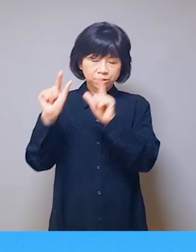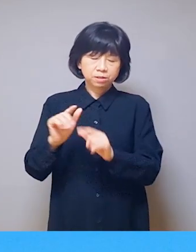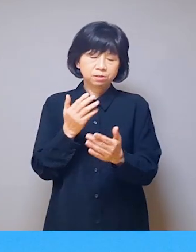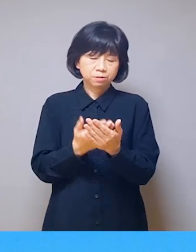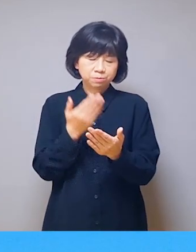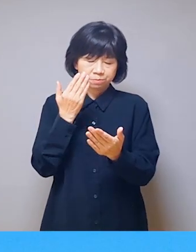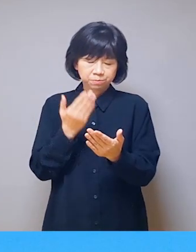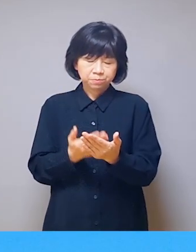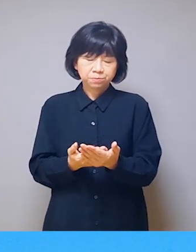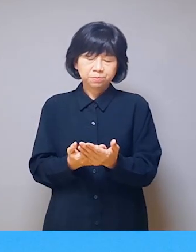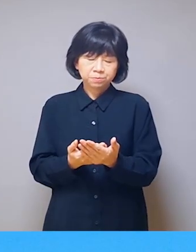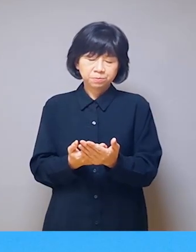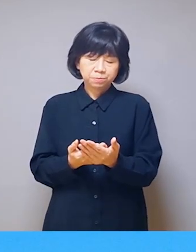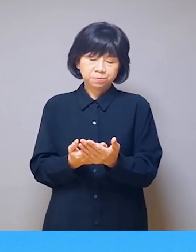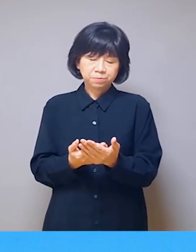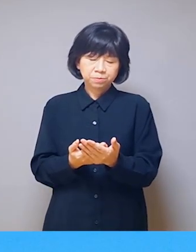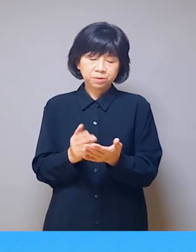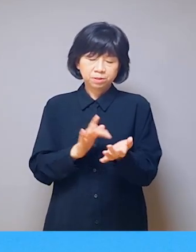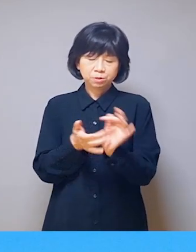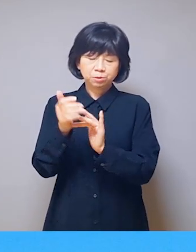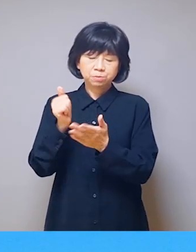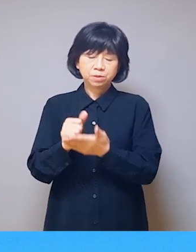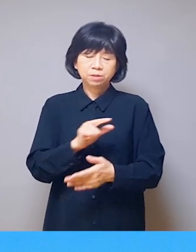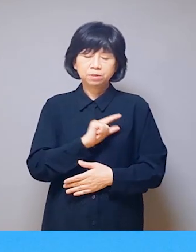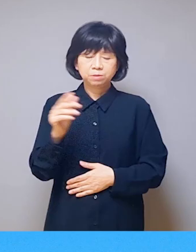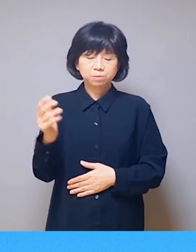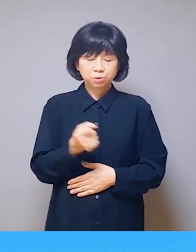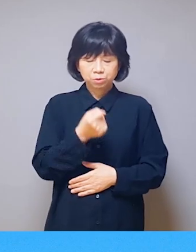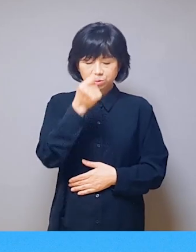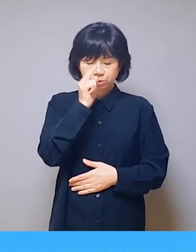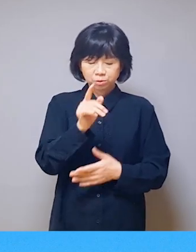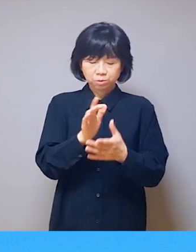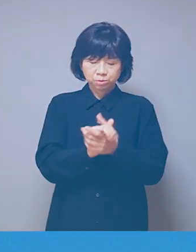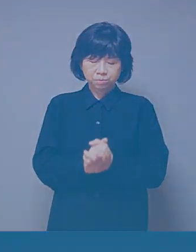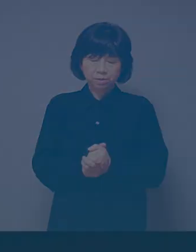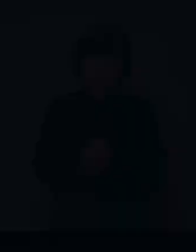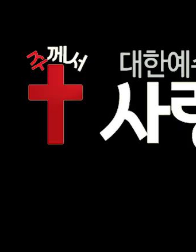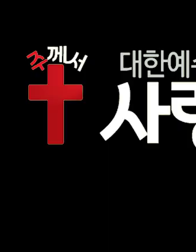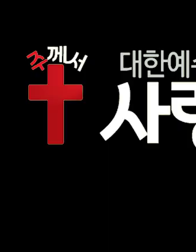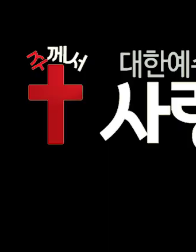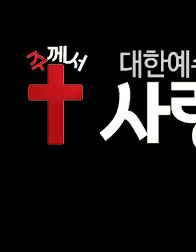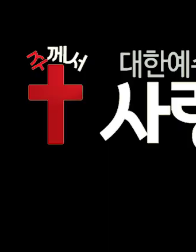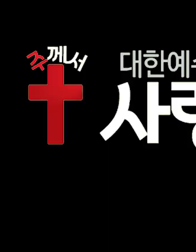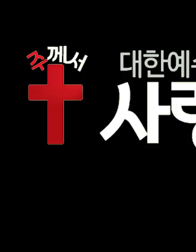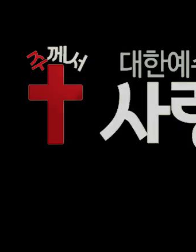우리들 되게 하여 주시옵소서. 예수님의 이름으로 기도드립니다. 아멘.